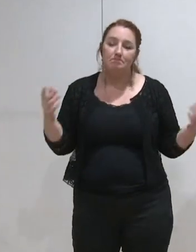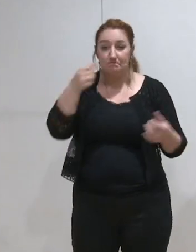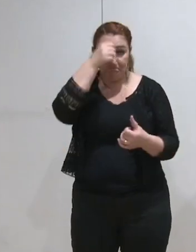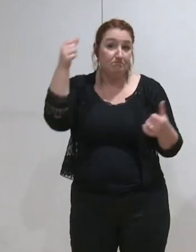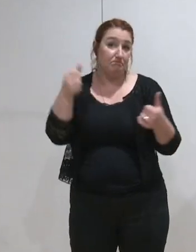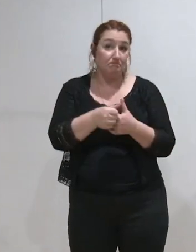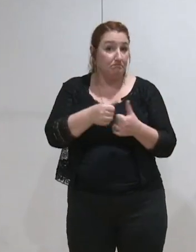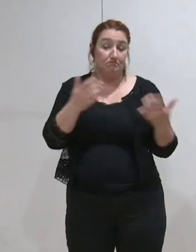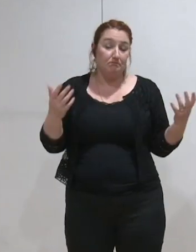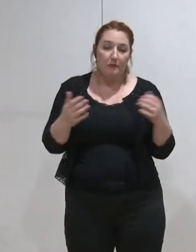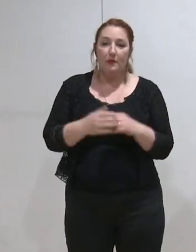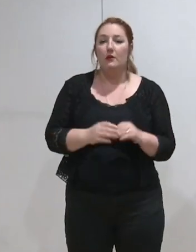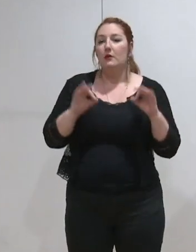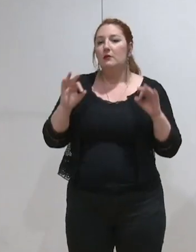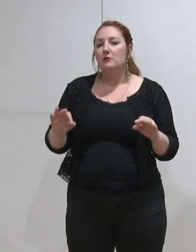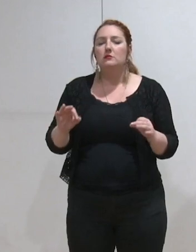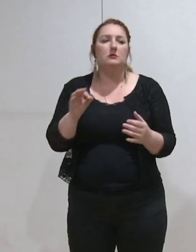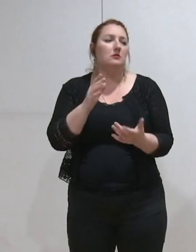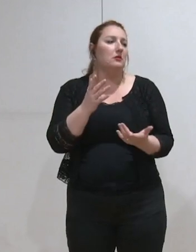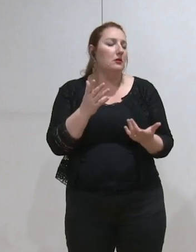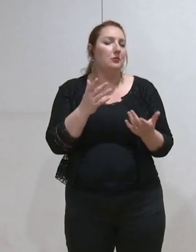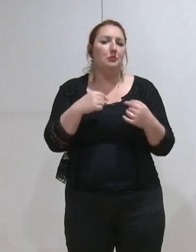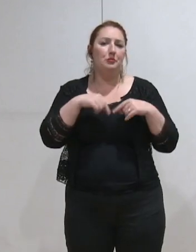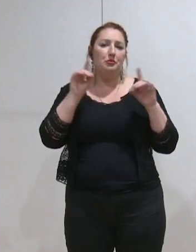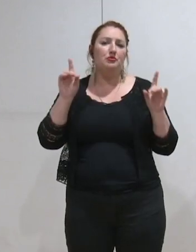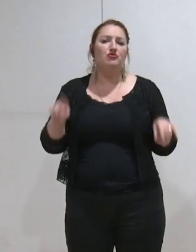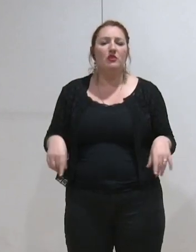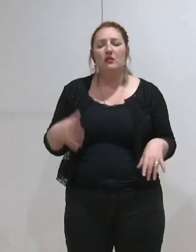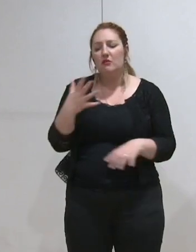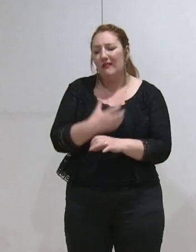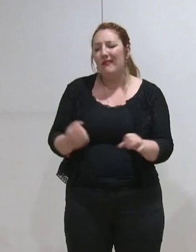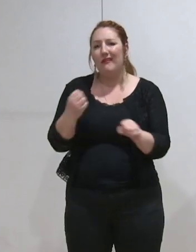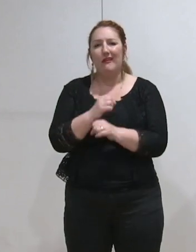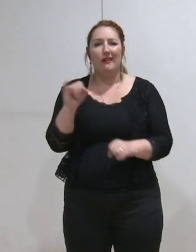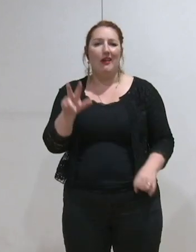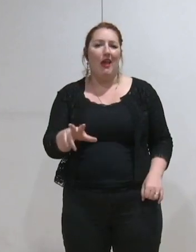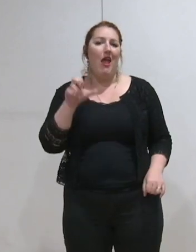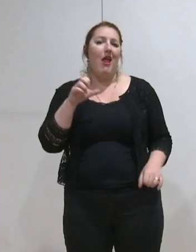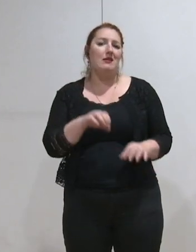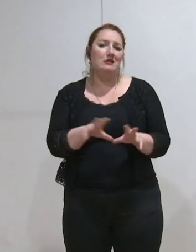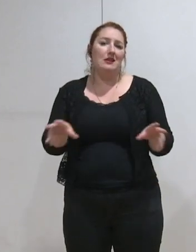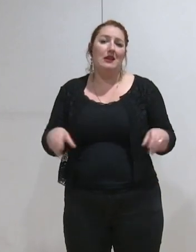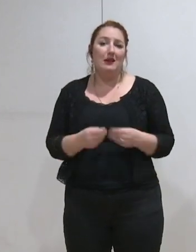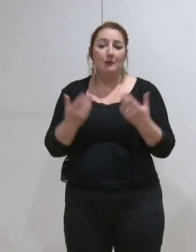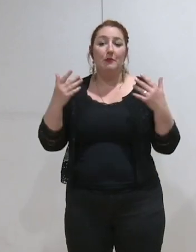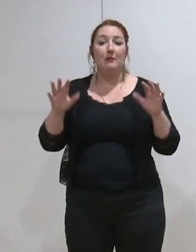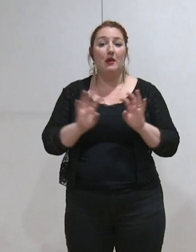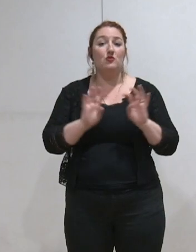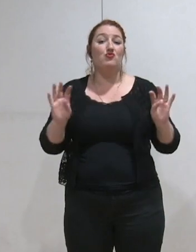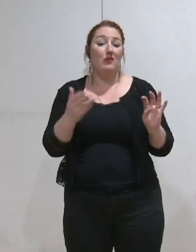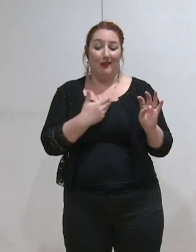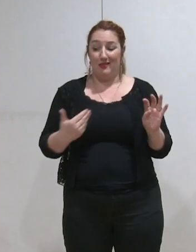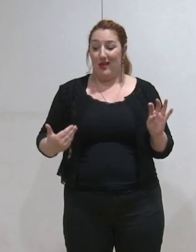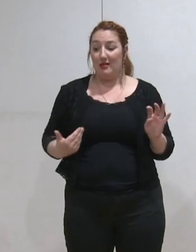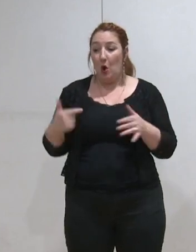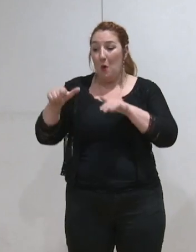a été mis en place par l'ancienne majorité mais vous avez eu 7 mois avant le dernier Jourie pour réajuster la démarche